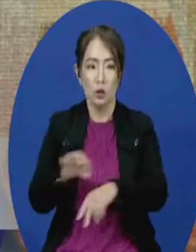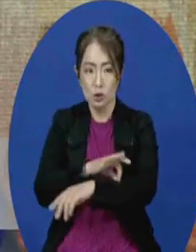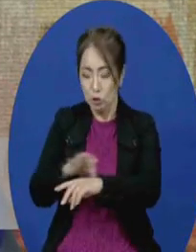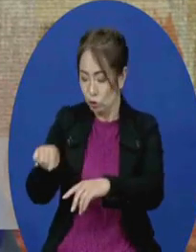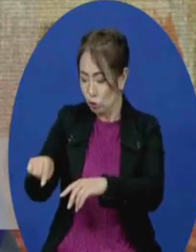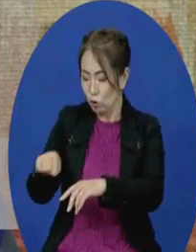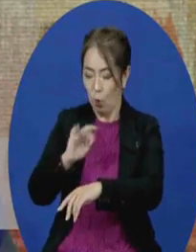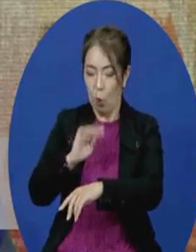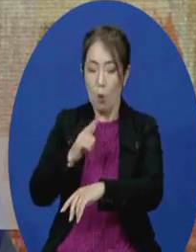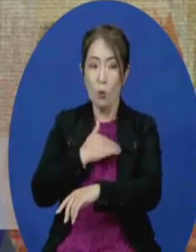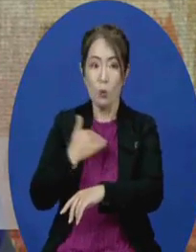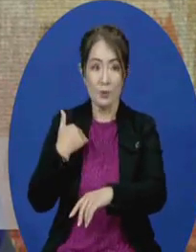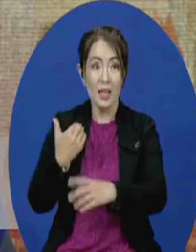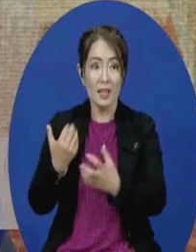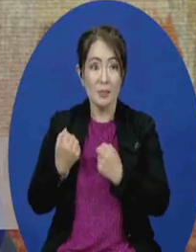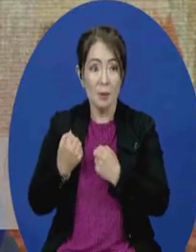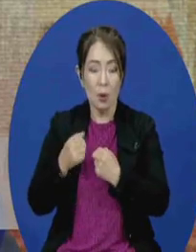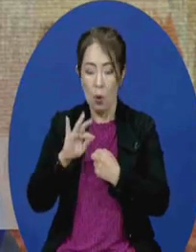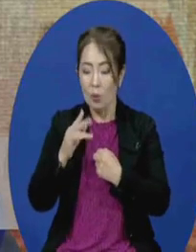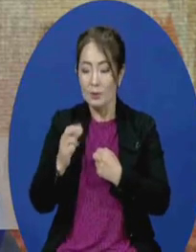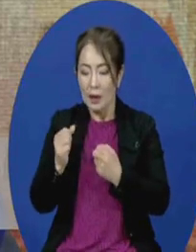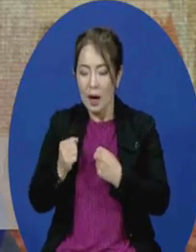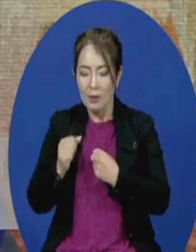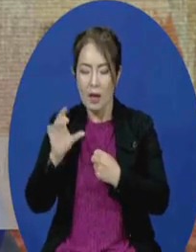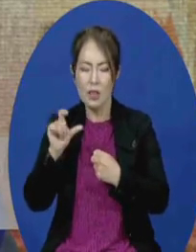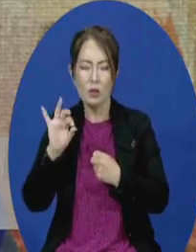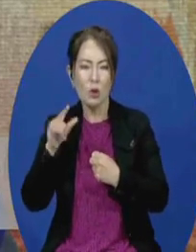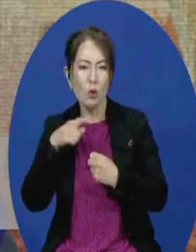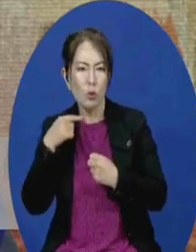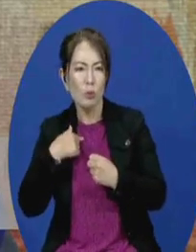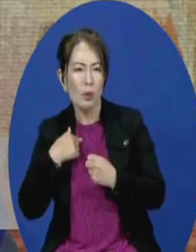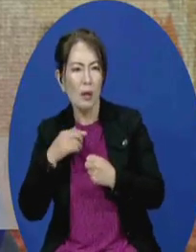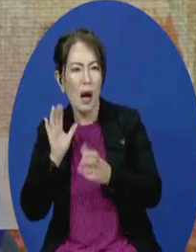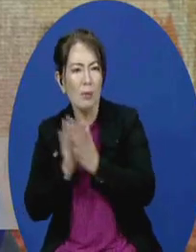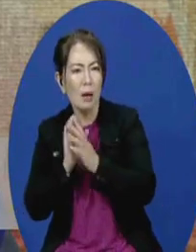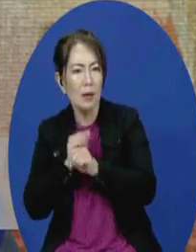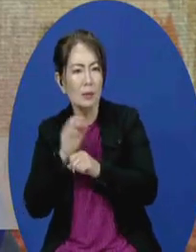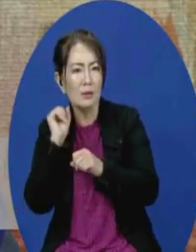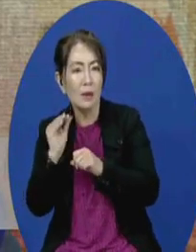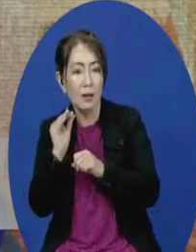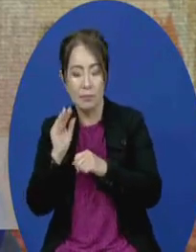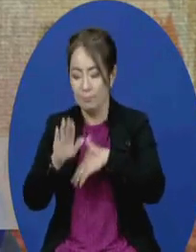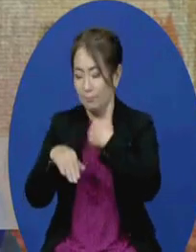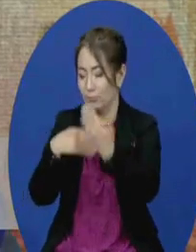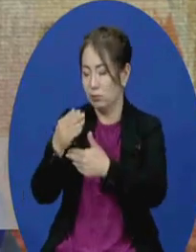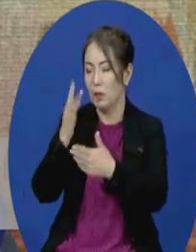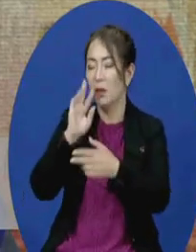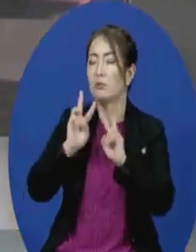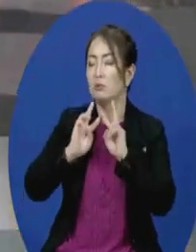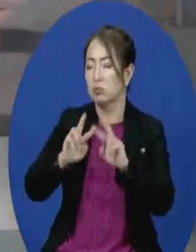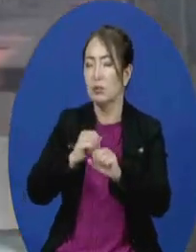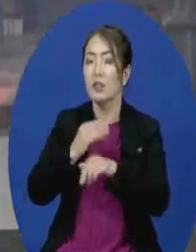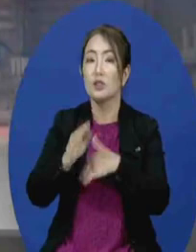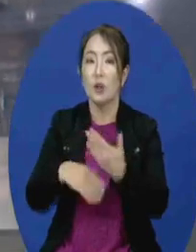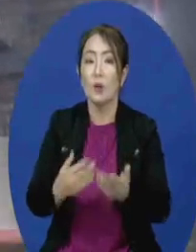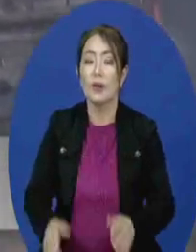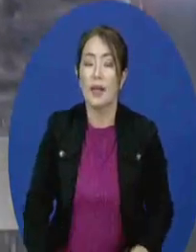Төслийн хувьцаа эзэмшигчүүд Монголын тал эрдэнэ соёлгоон зүгээс бас яаж ажиллах вэ гэсэн цаашдын арга хэмжээнүүд бол агуулдаж явах